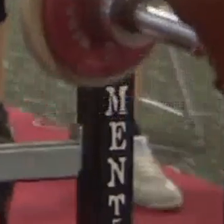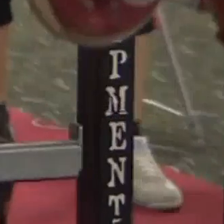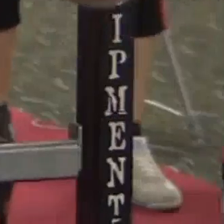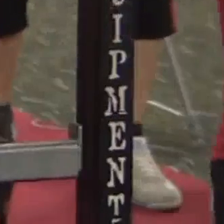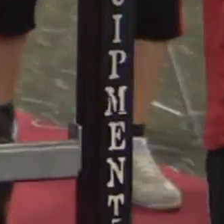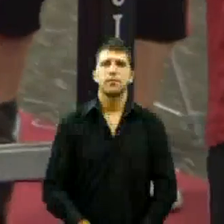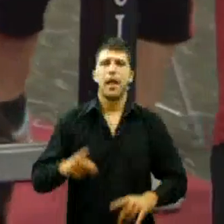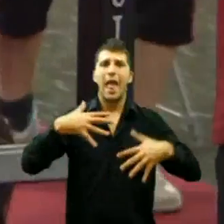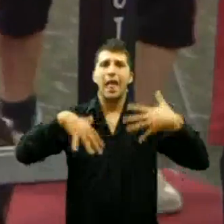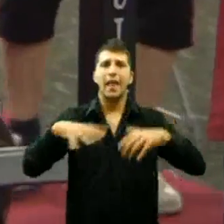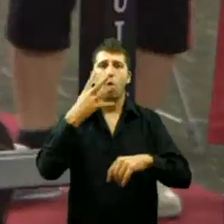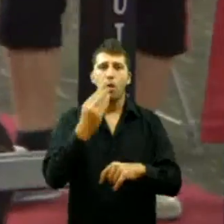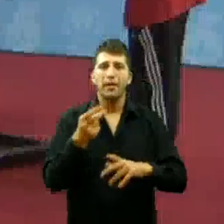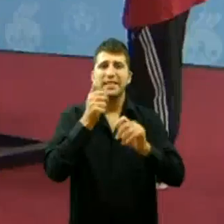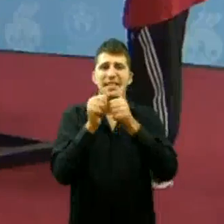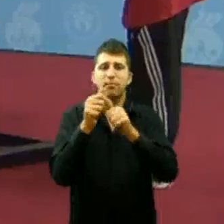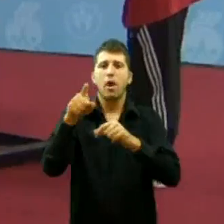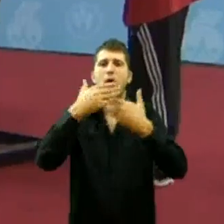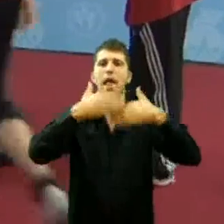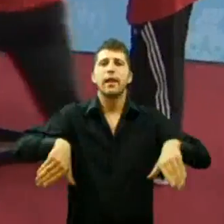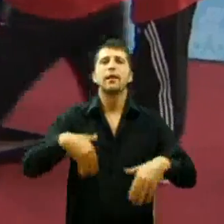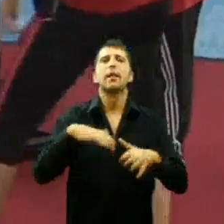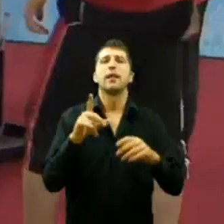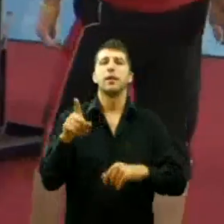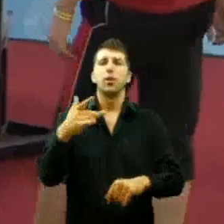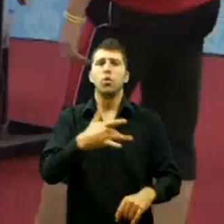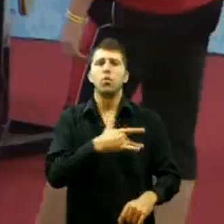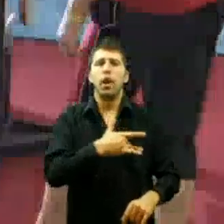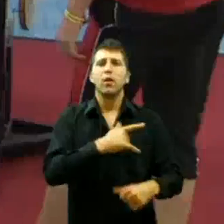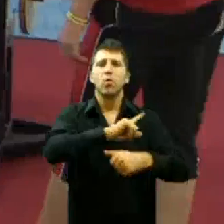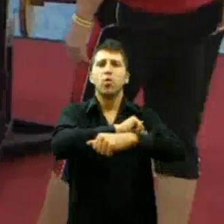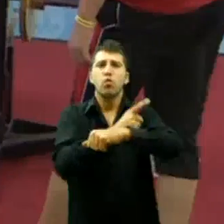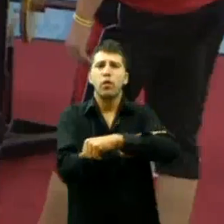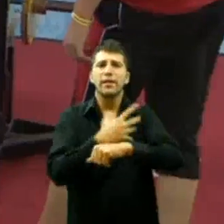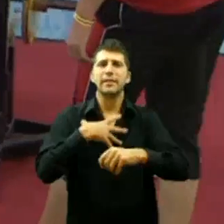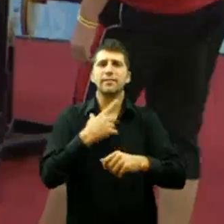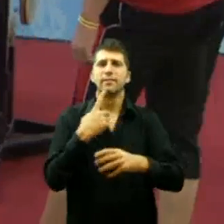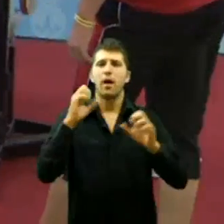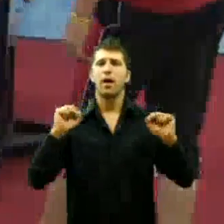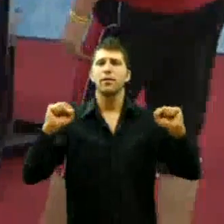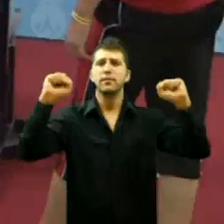Mekan kapalı engelli alan, olmak milli spora sporcuların engel halter kaldırma görüntüleri. Direklerindeki kuvvet halter kaldırmaya yetiyor.